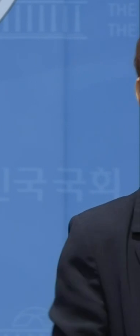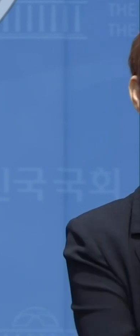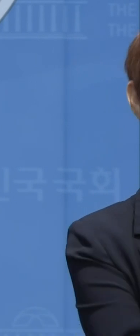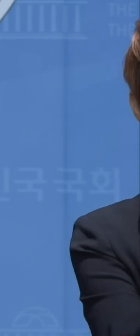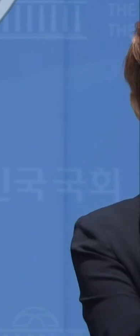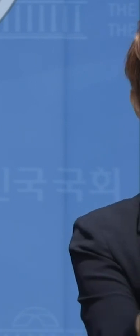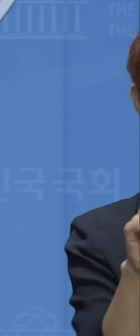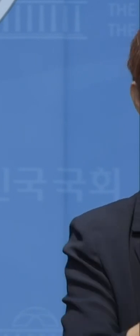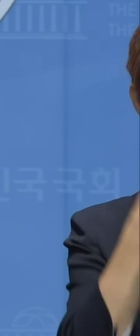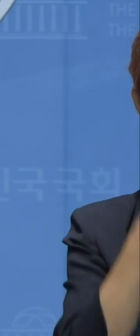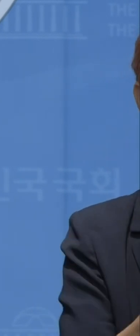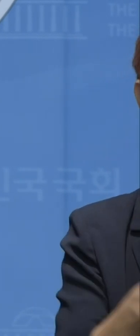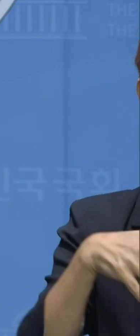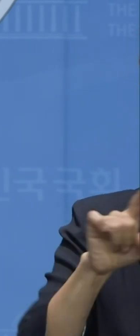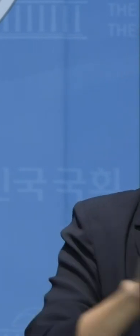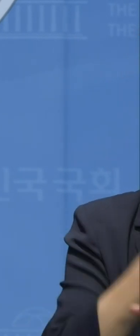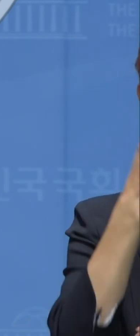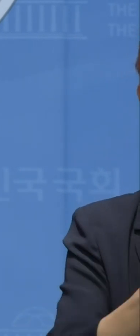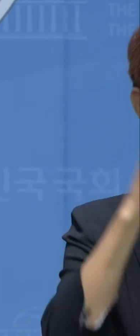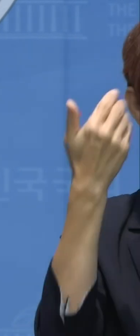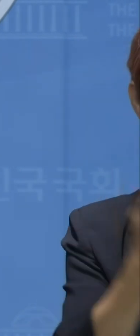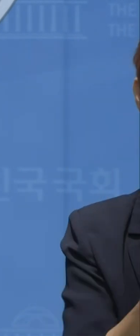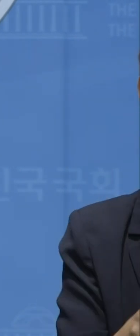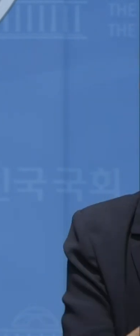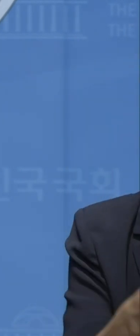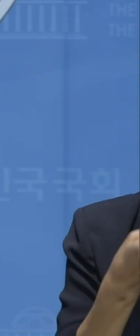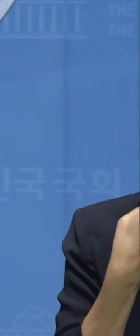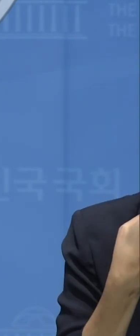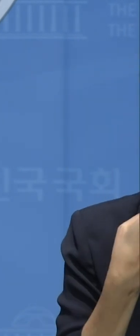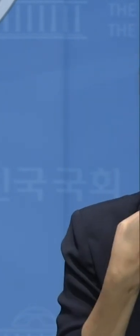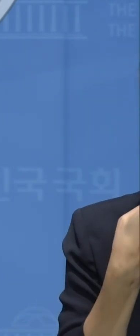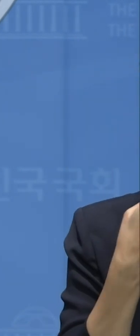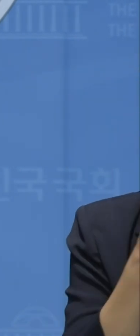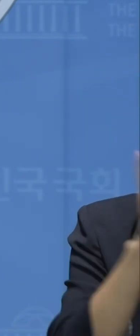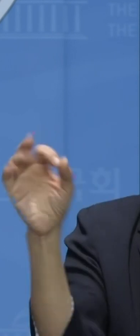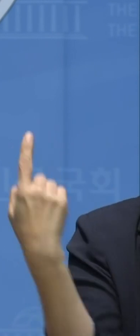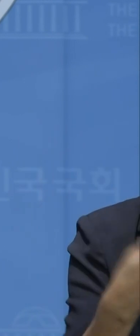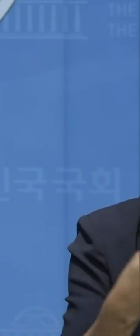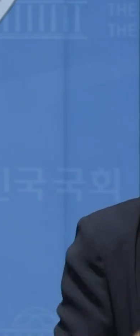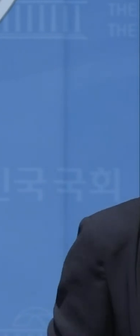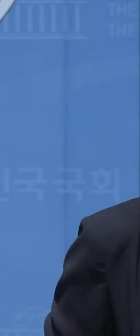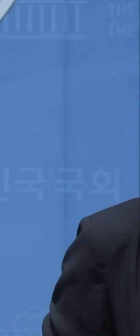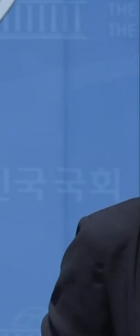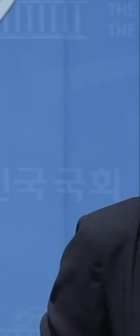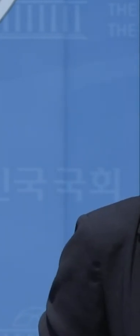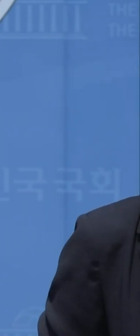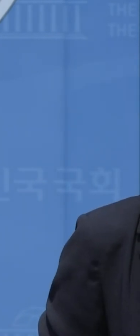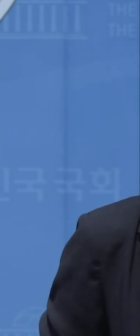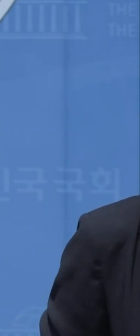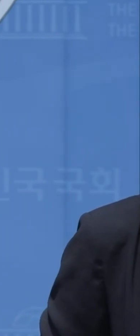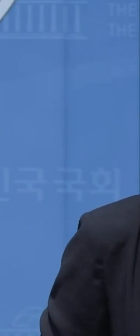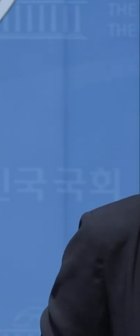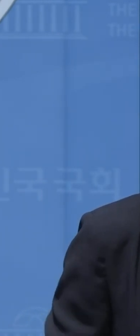김건희 씨 특검 순재 해병 특검을 반대할 명분이 없다는 걸 스스로 인정하는 꼴 아닙니까 그것도